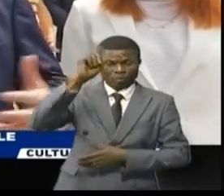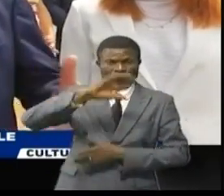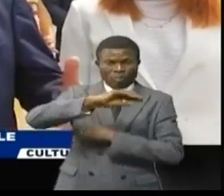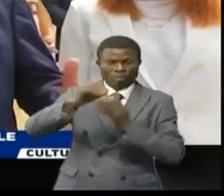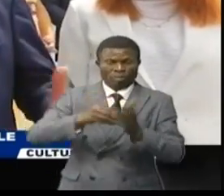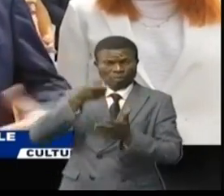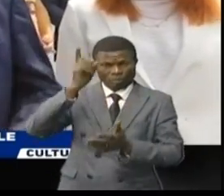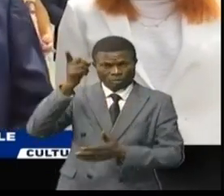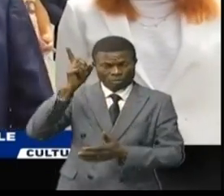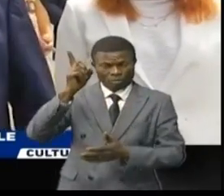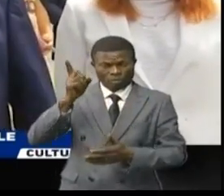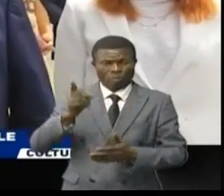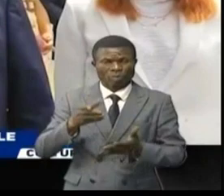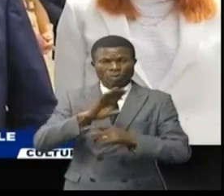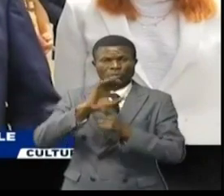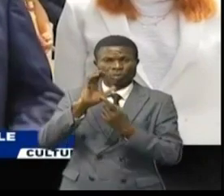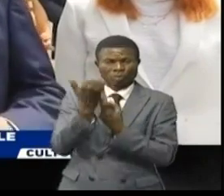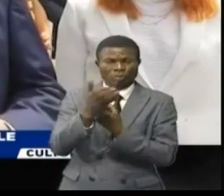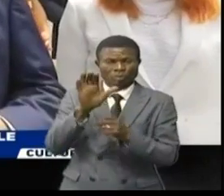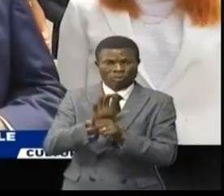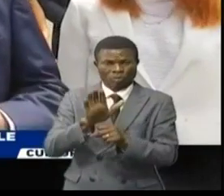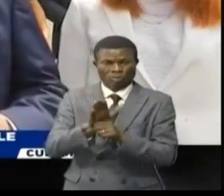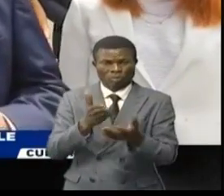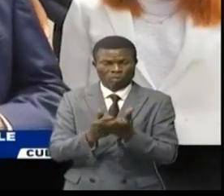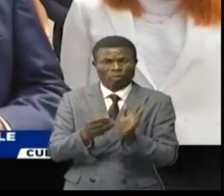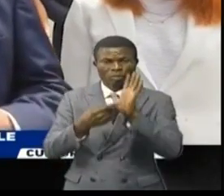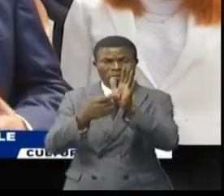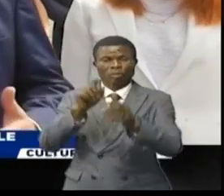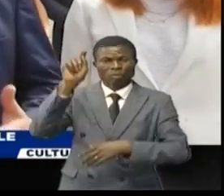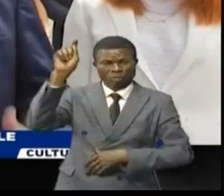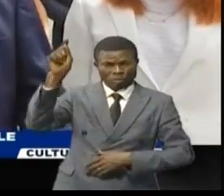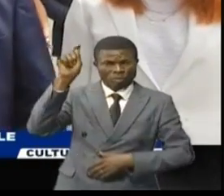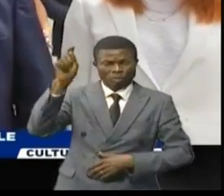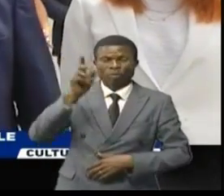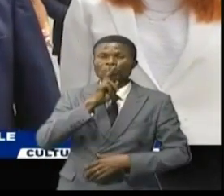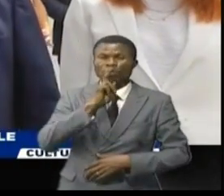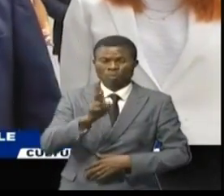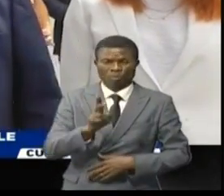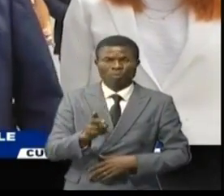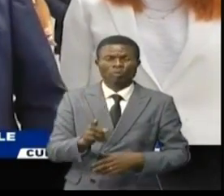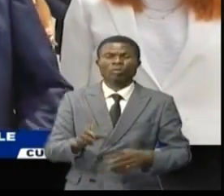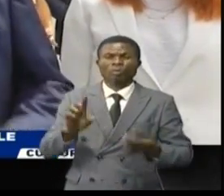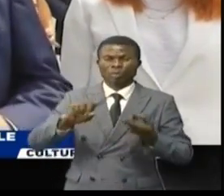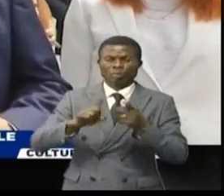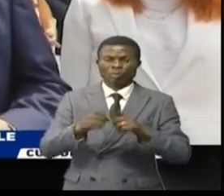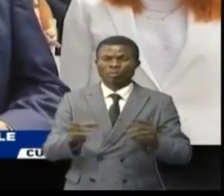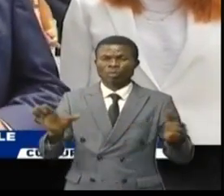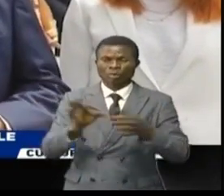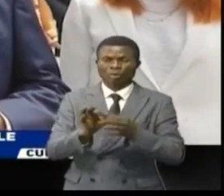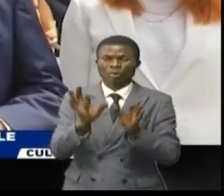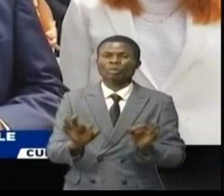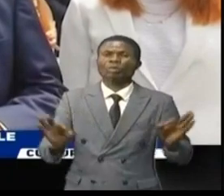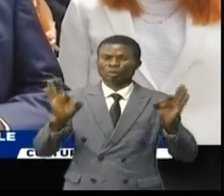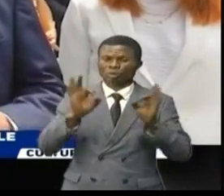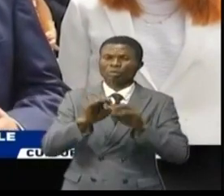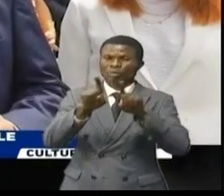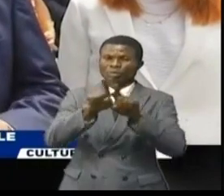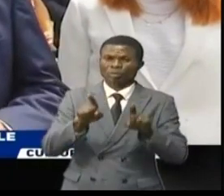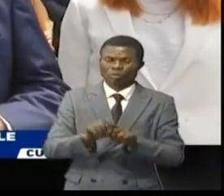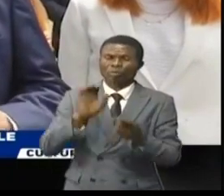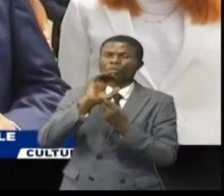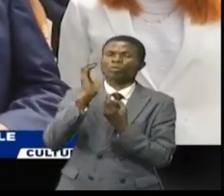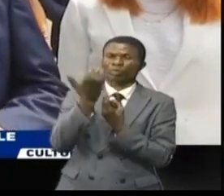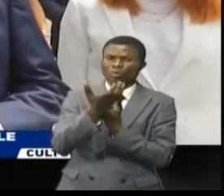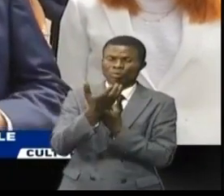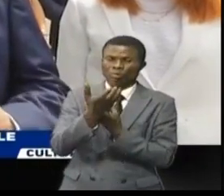avec Paris en France. Donc ça témoigne aussi des liens qui nous unissent et de l'importance aussi de la culture, de